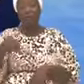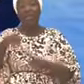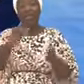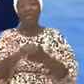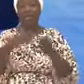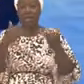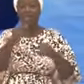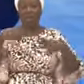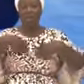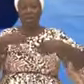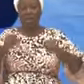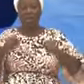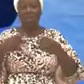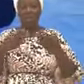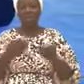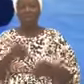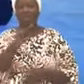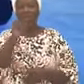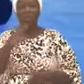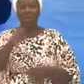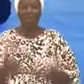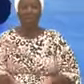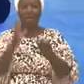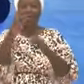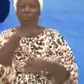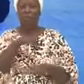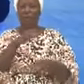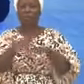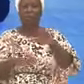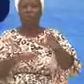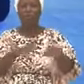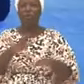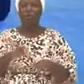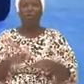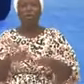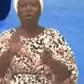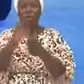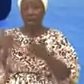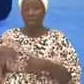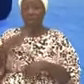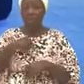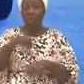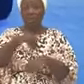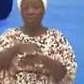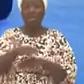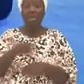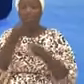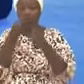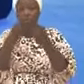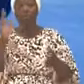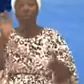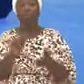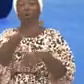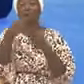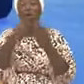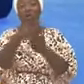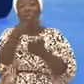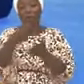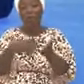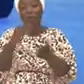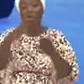être guéri je peux te lever et marcher tant que enverra l'information à toutes les parties de son corps